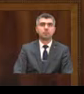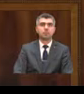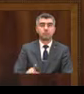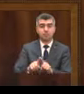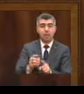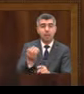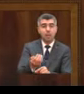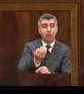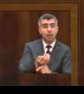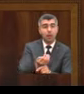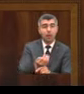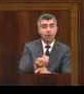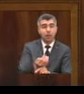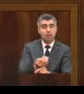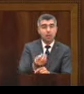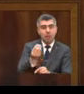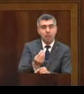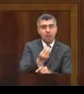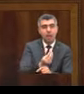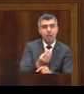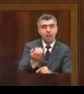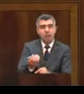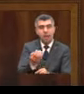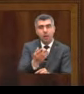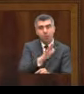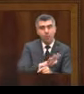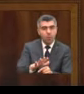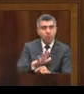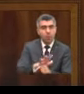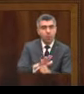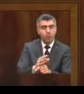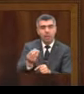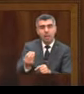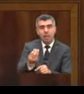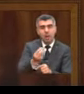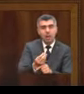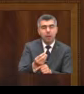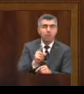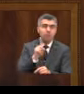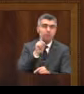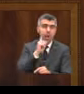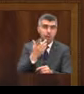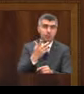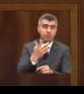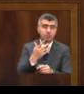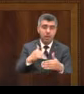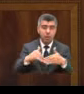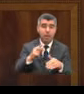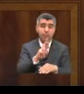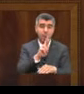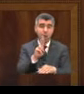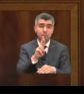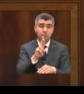يستغلون الأطفال الصغار، في بعض الأحيان كتلقى حتى الصبيان، كتلقى مرة هنا في الشارع في الرباط كتلقى